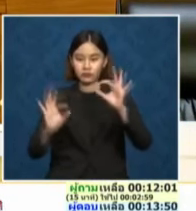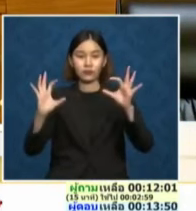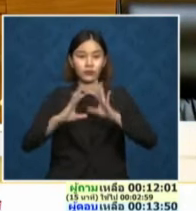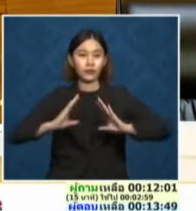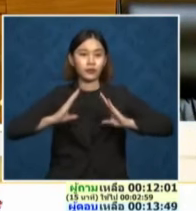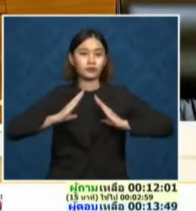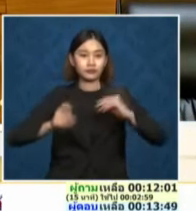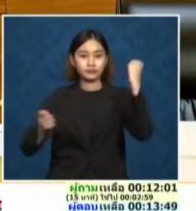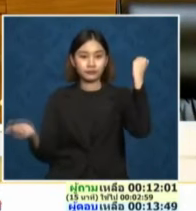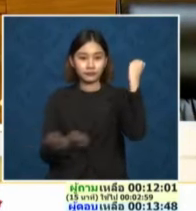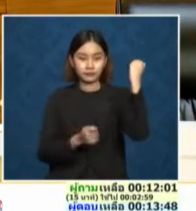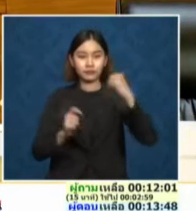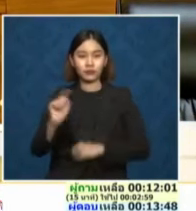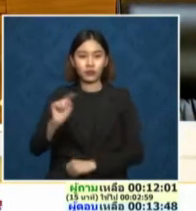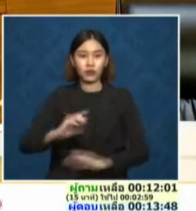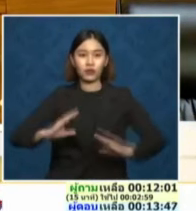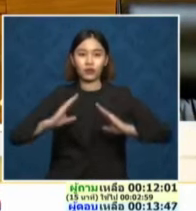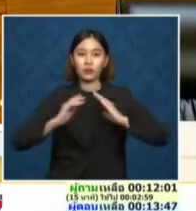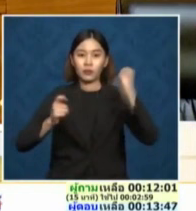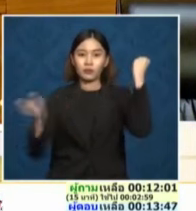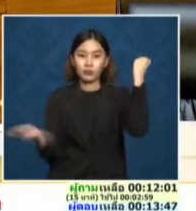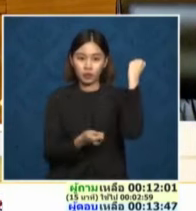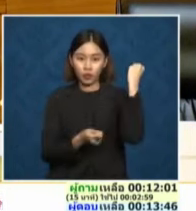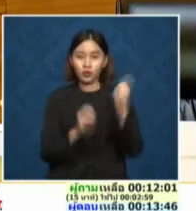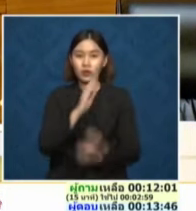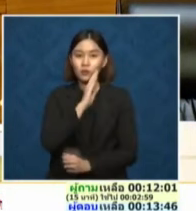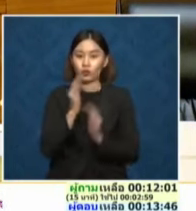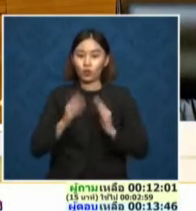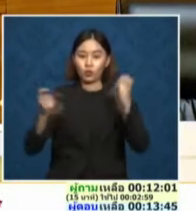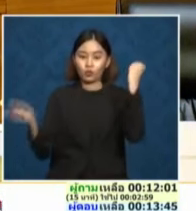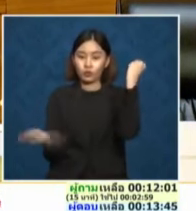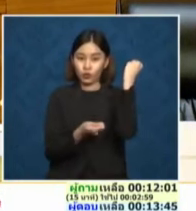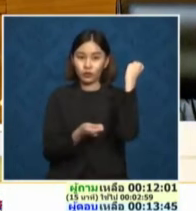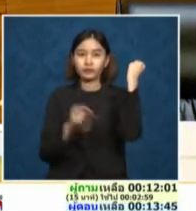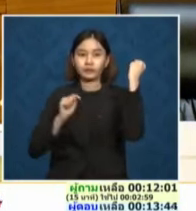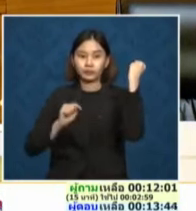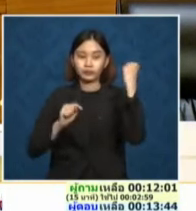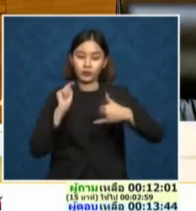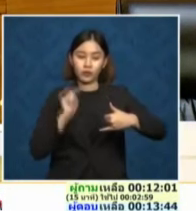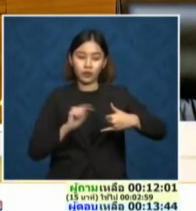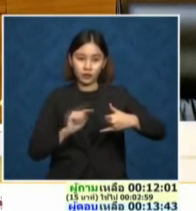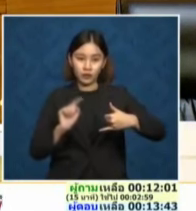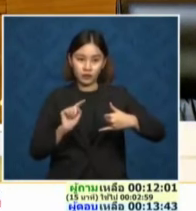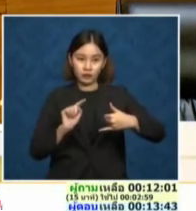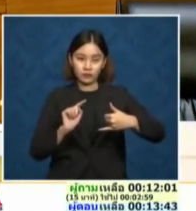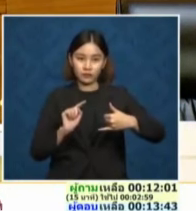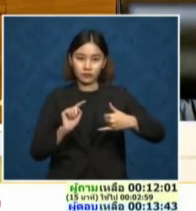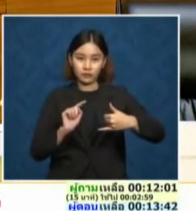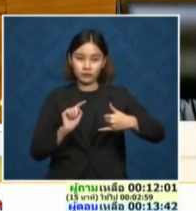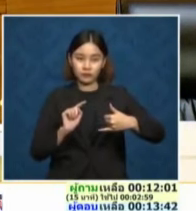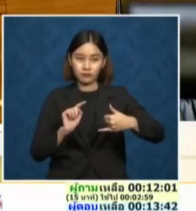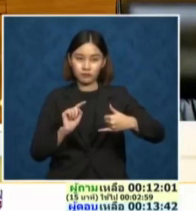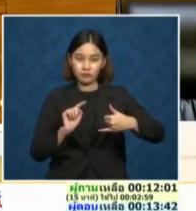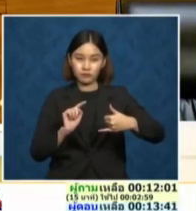การตรวจสอบท่านสามารถเปิดเผยชื่อแพทย์ทั้ง2คนในการนำส่งอนุกรรมการได้นี่ท่าน